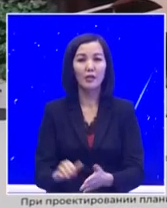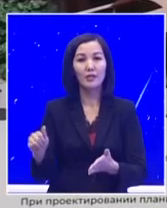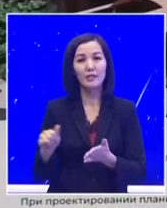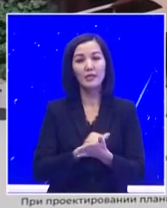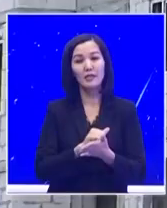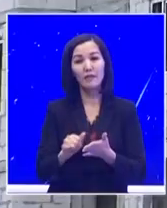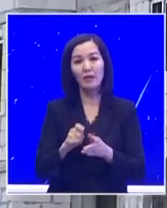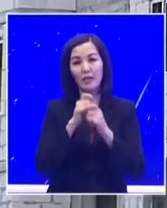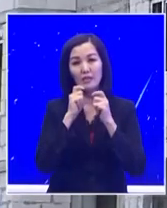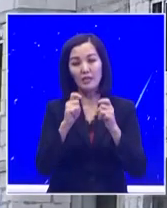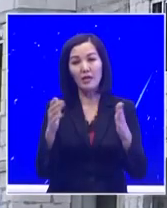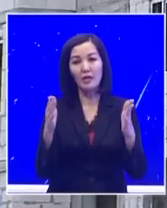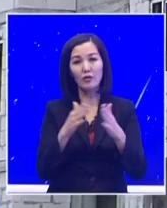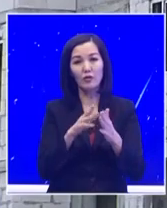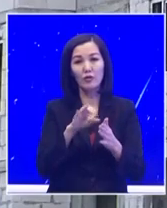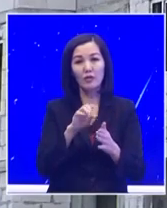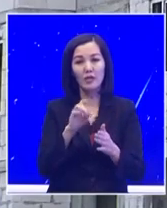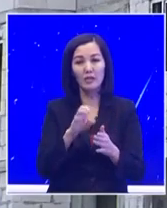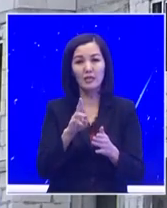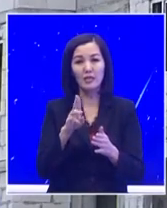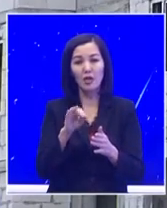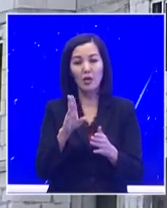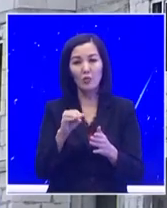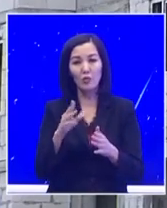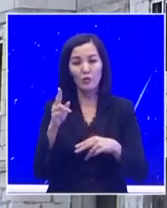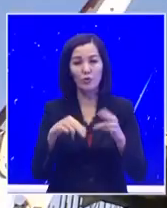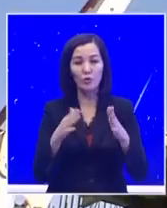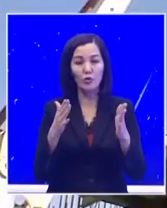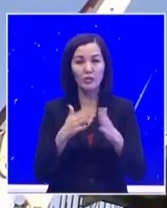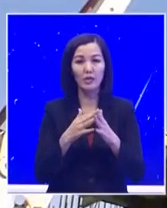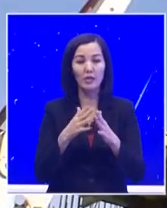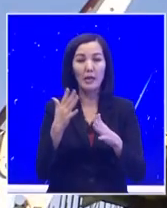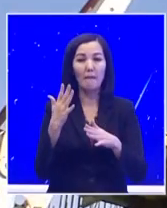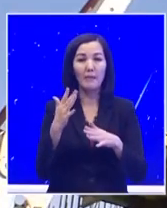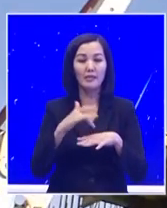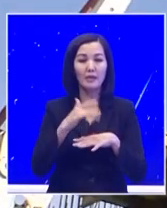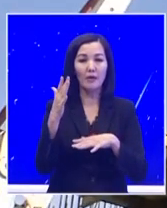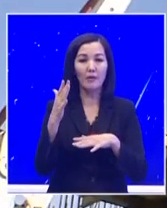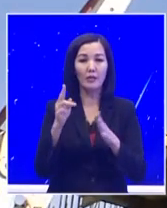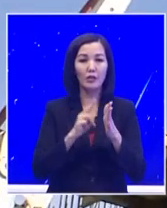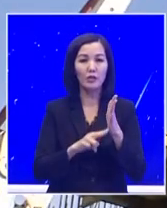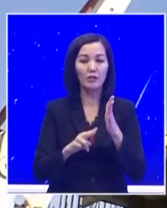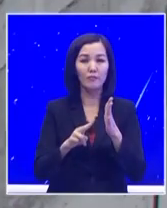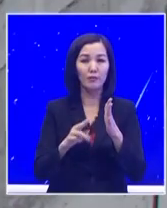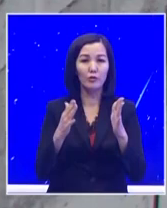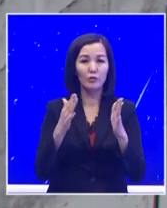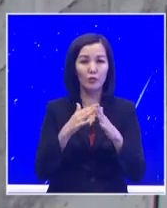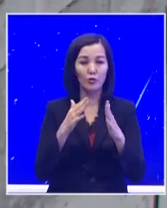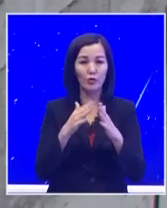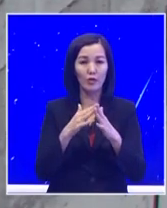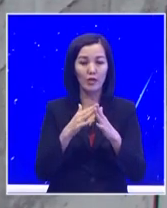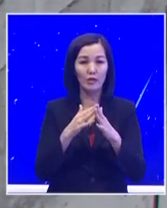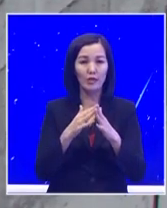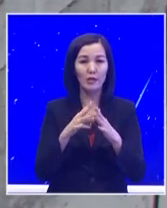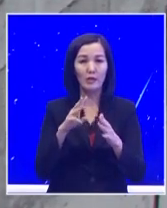Сертификаттары сыйланған үй Теңіз Тауэрс тұрғын үй кешенінде. 5 қабатты 70 пәтерлі үй. Құрылысы қауырт жүріп жатыр.